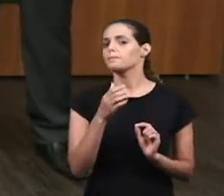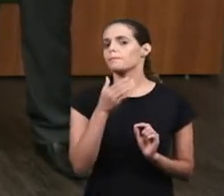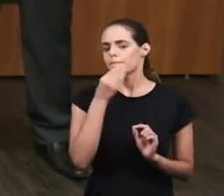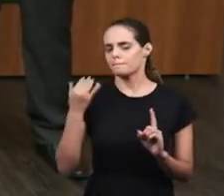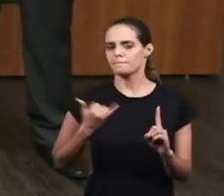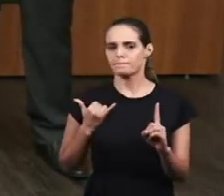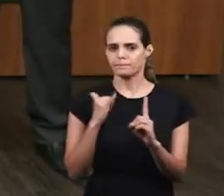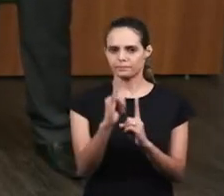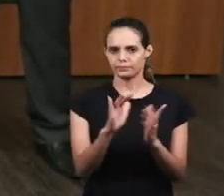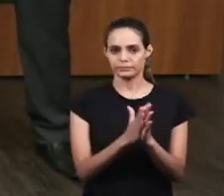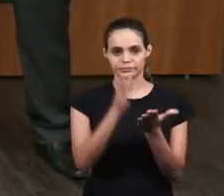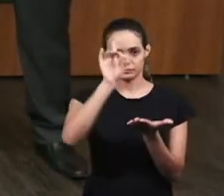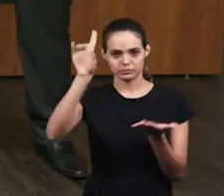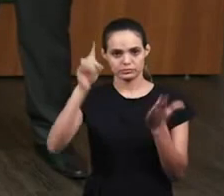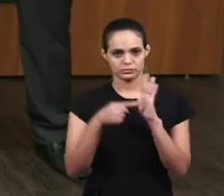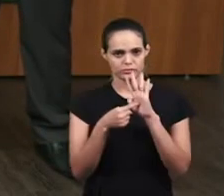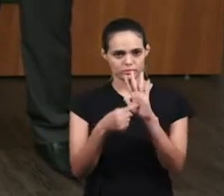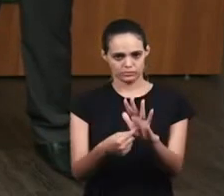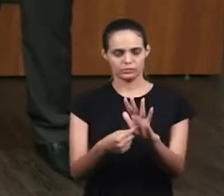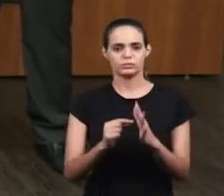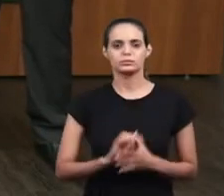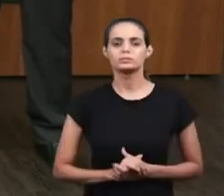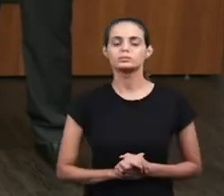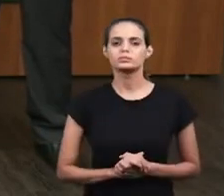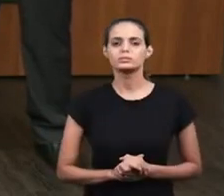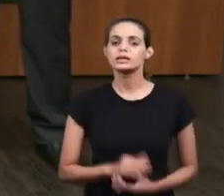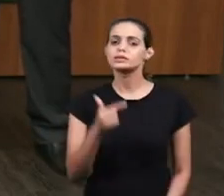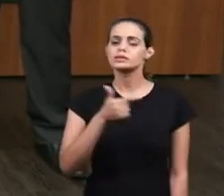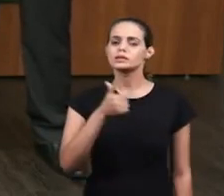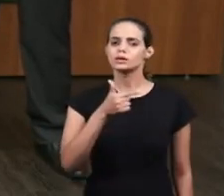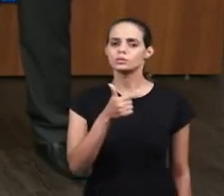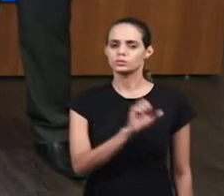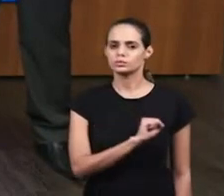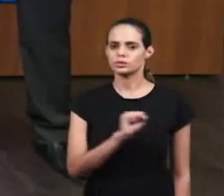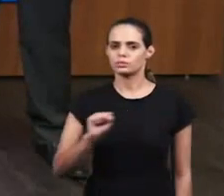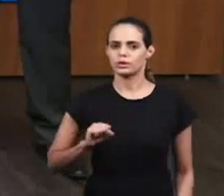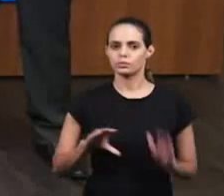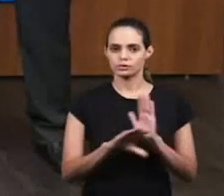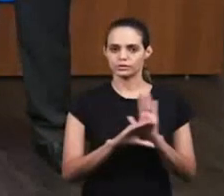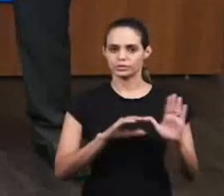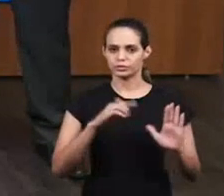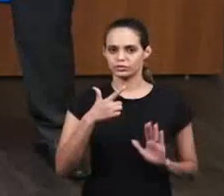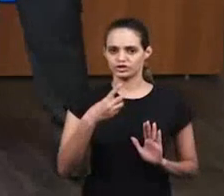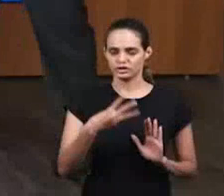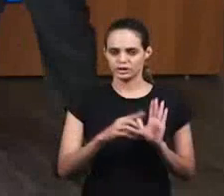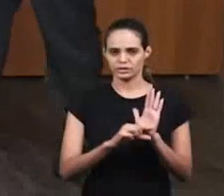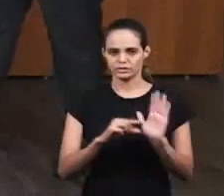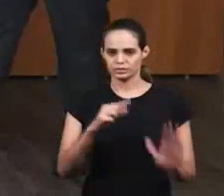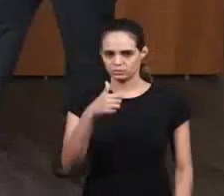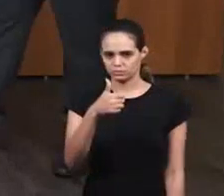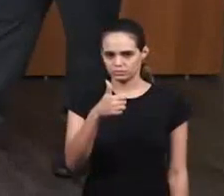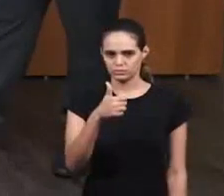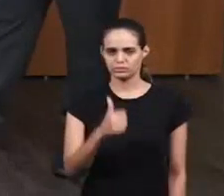David war neben König auch Prophet und er schrieb etliche